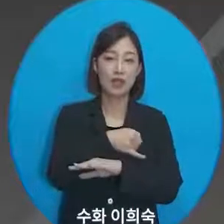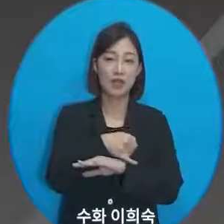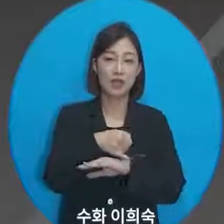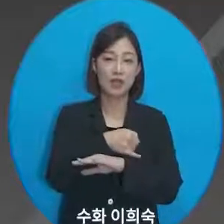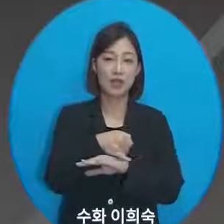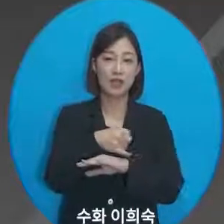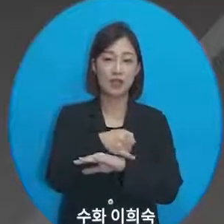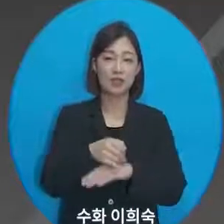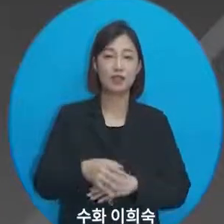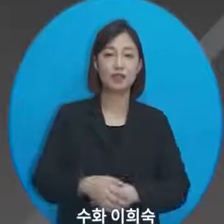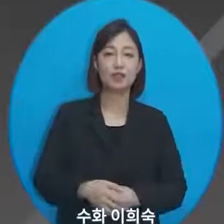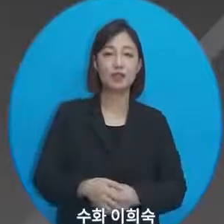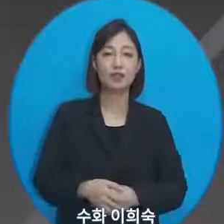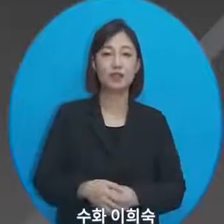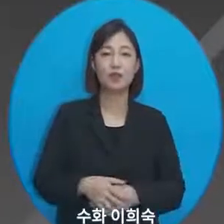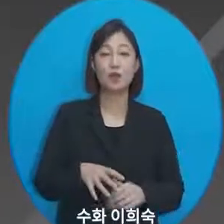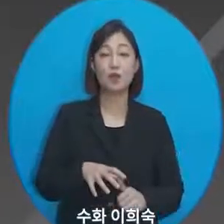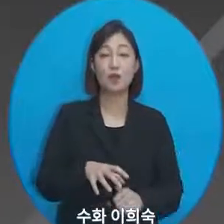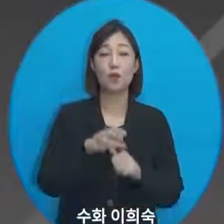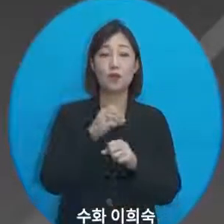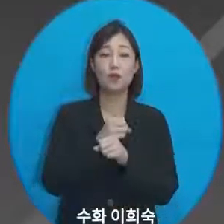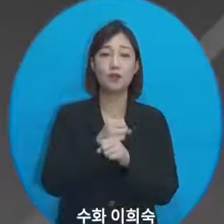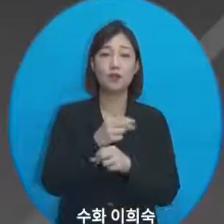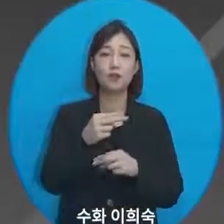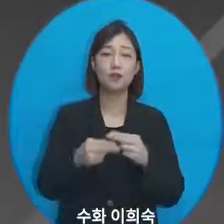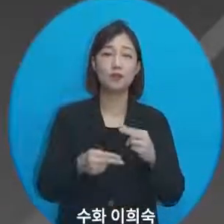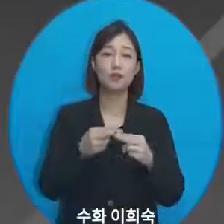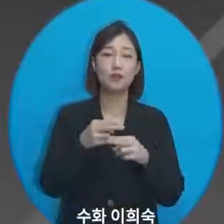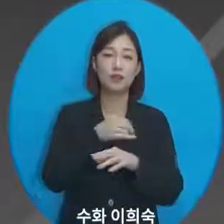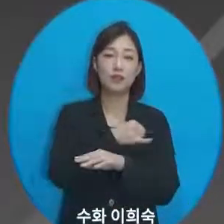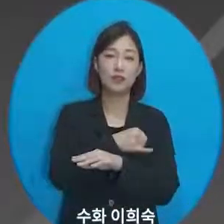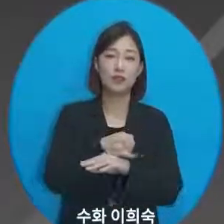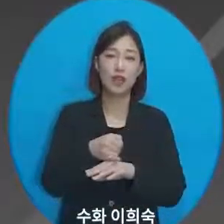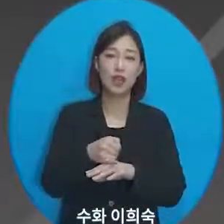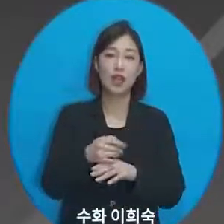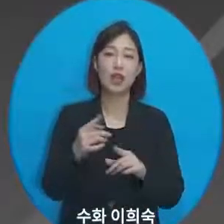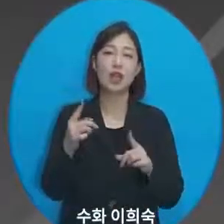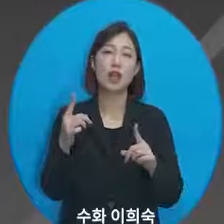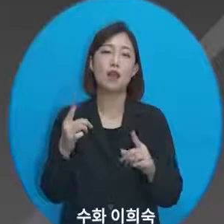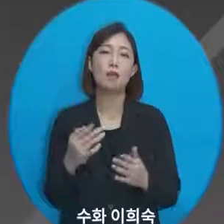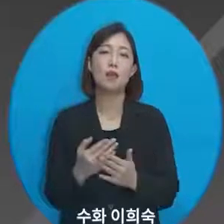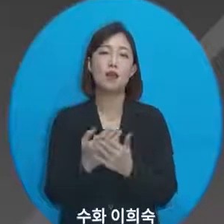될 사회에서 유니버셜 디자인 관점에서 우리가 고민해야 될 부분은